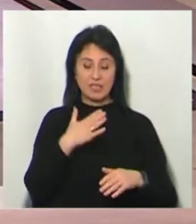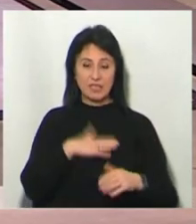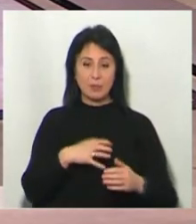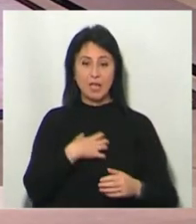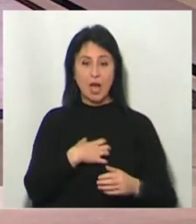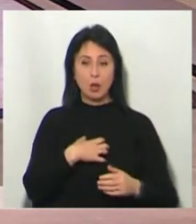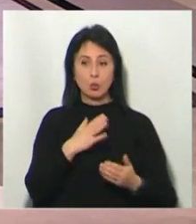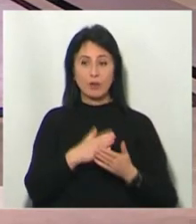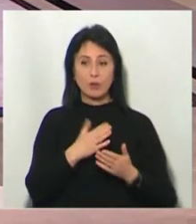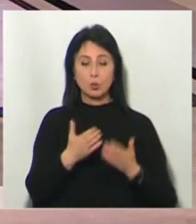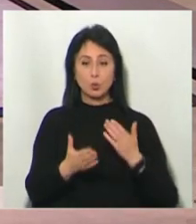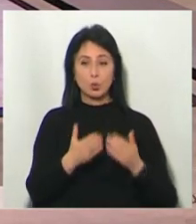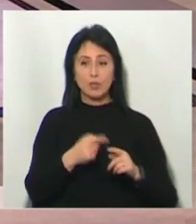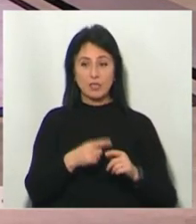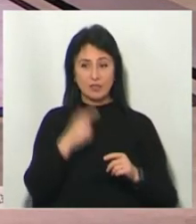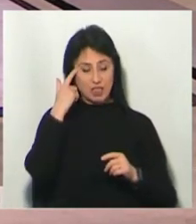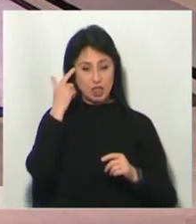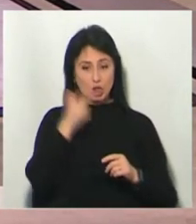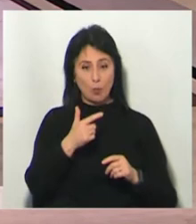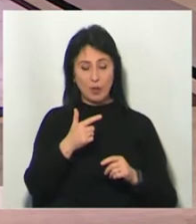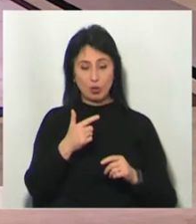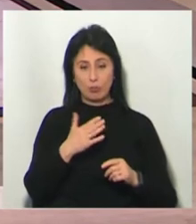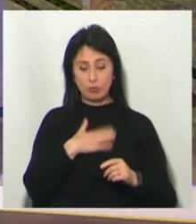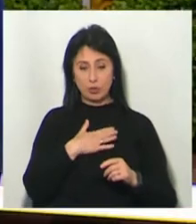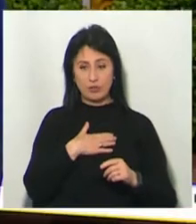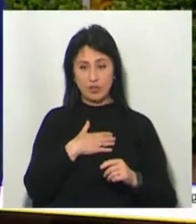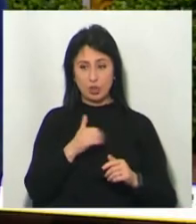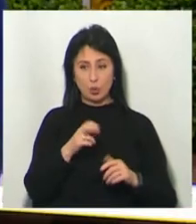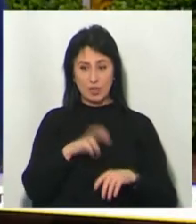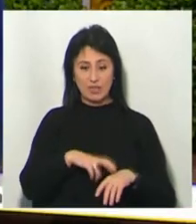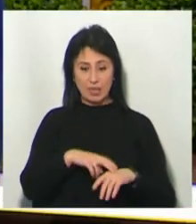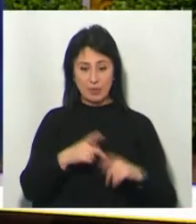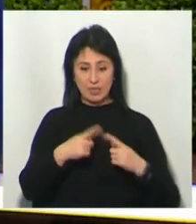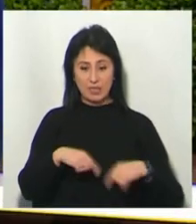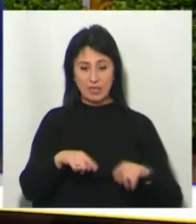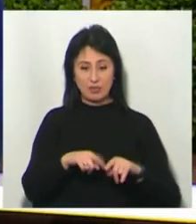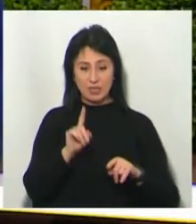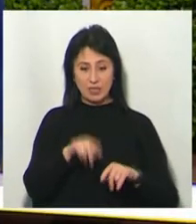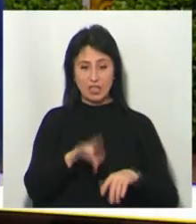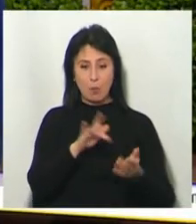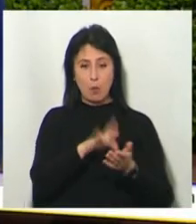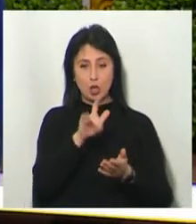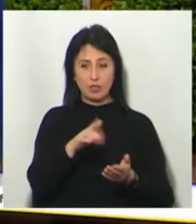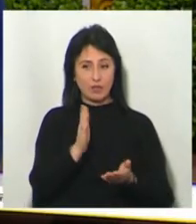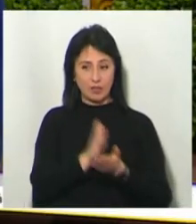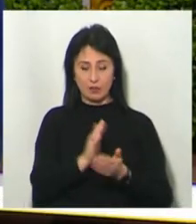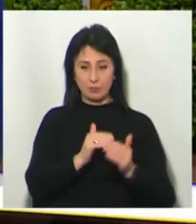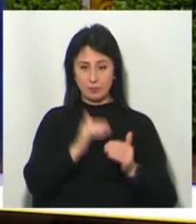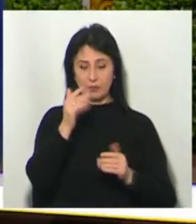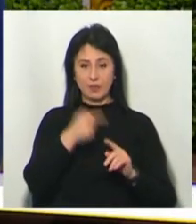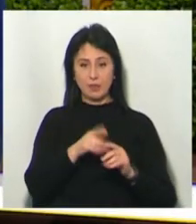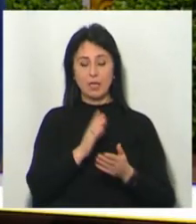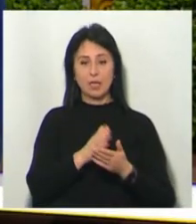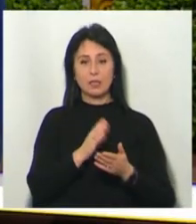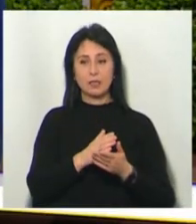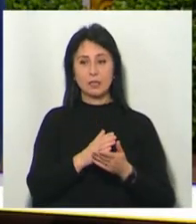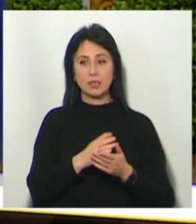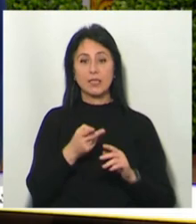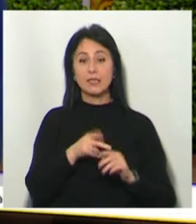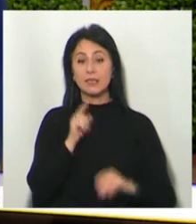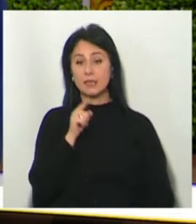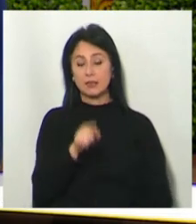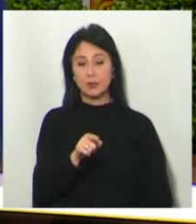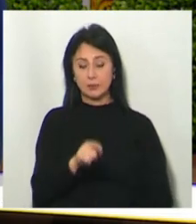საკმაოდ აქტუალურია, თუმცა ეს ცნობადობა ჩვენს როგორც სამედიცინო საზოგადოებაში, ისევე მოსახლეობაში არ არის მაღალი, ეს არის